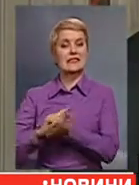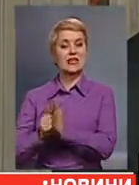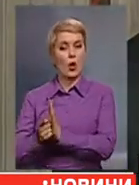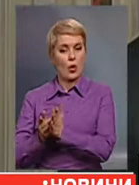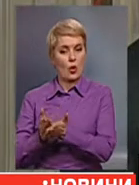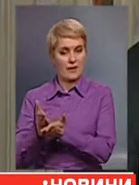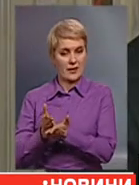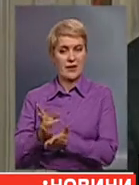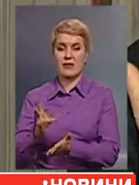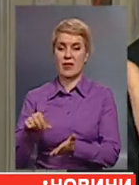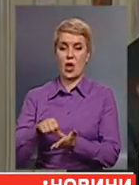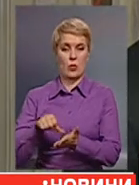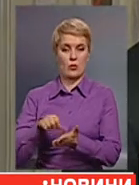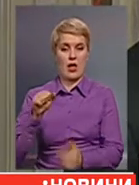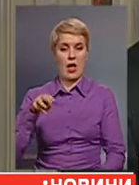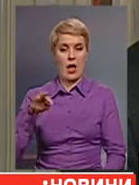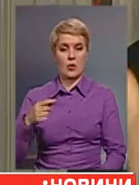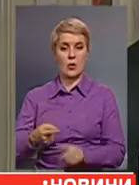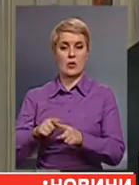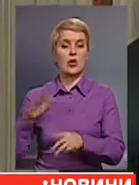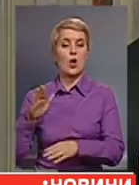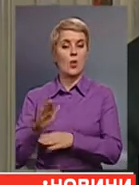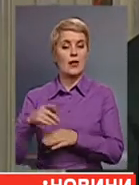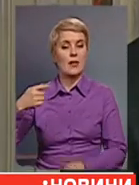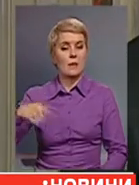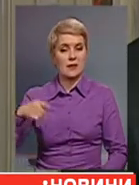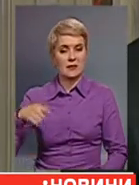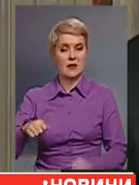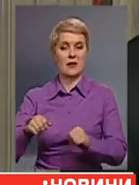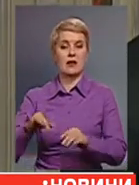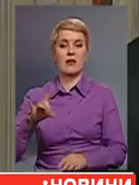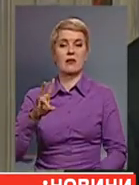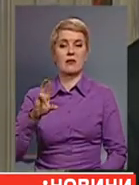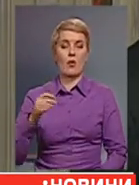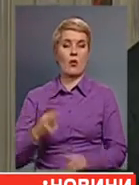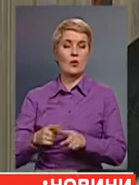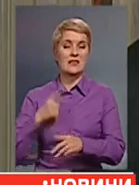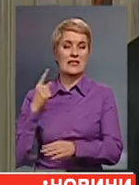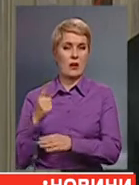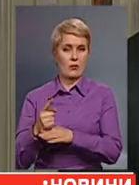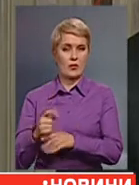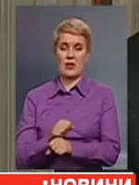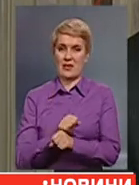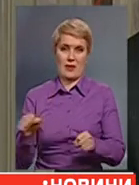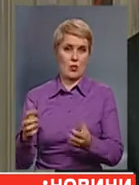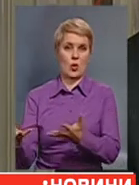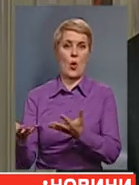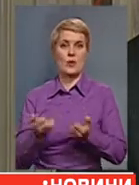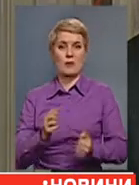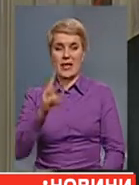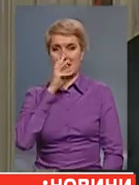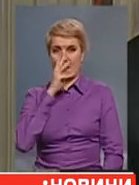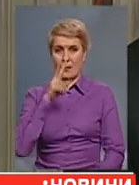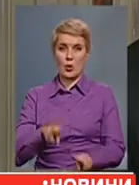беруть участь в АТО, це наказ, указ президента, це рішення РНБО, тобто це заборонено. Безумовно, вони не можуть отримувати